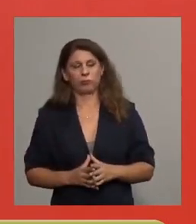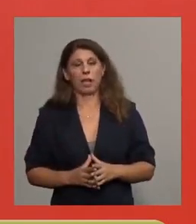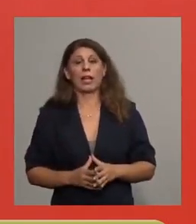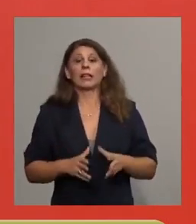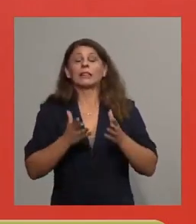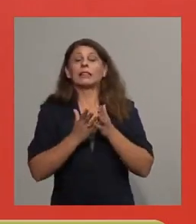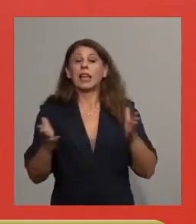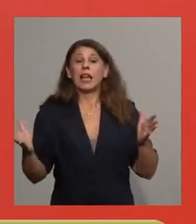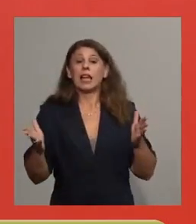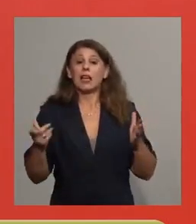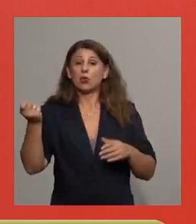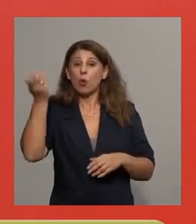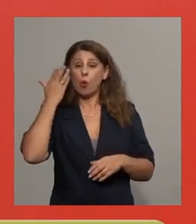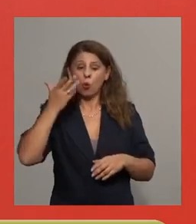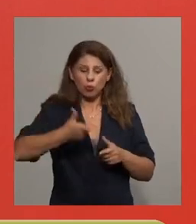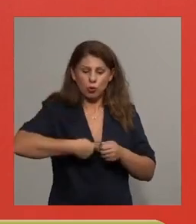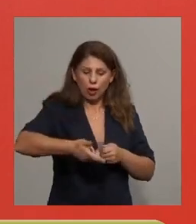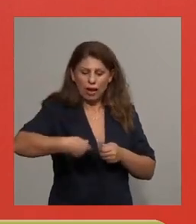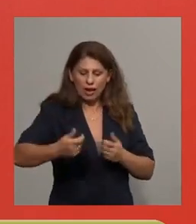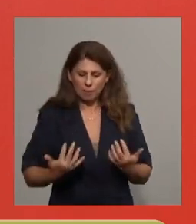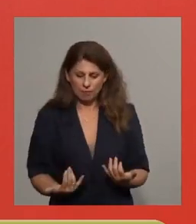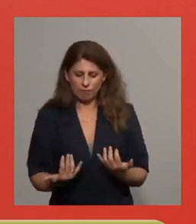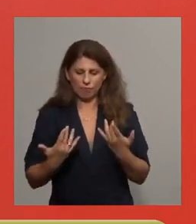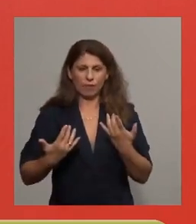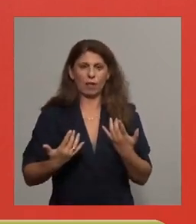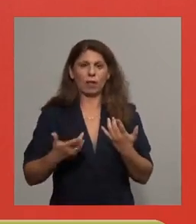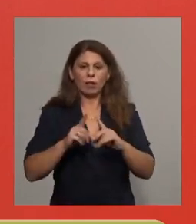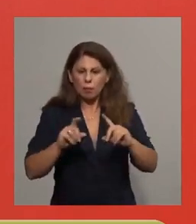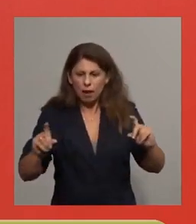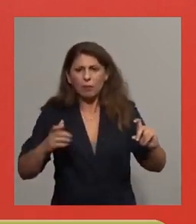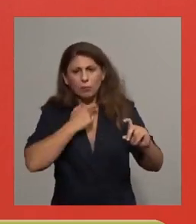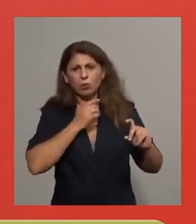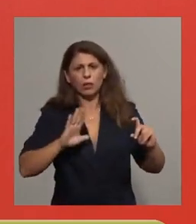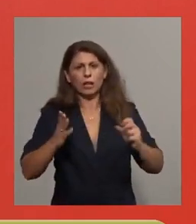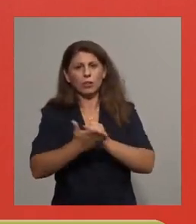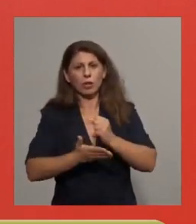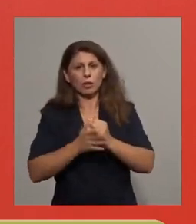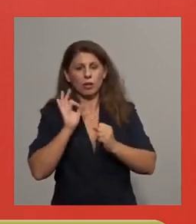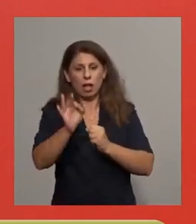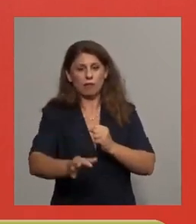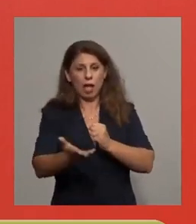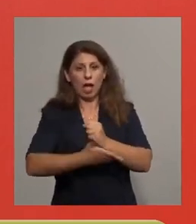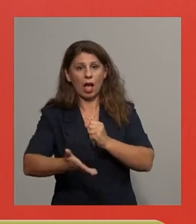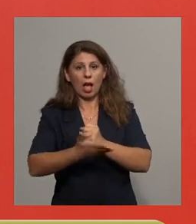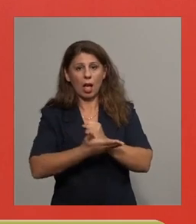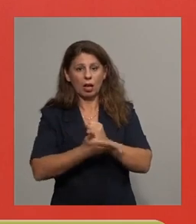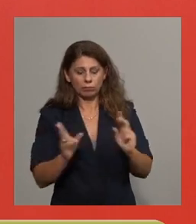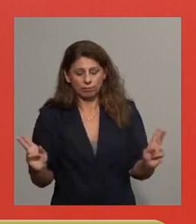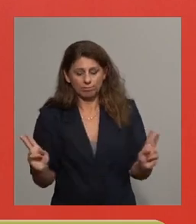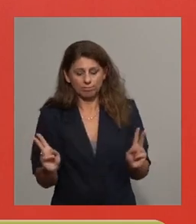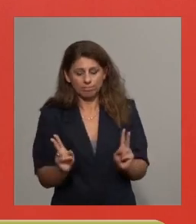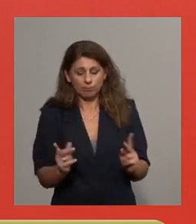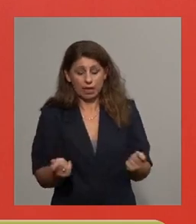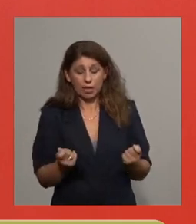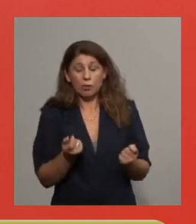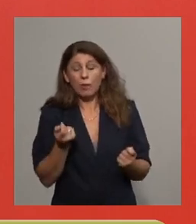τεράστιο κόστος των λιπασμάτων και των αγροτικών εφοδίων έχει οδηγήσει τους αγρότες να ελαχιστοποιούν τη